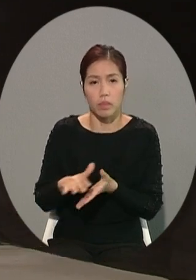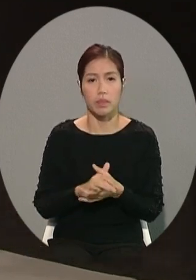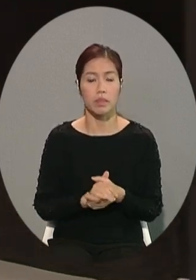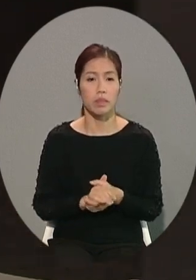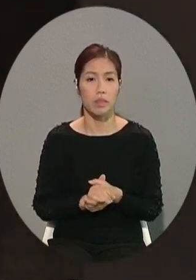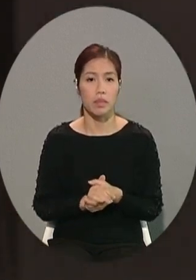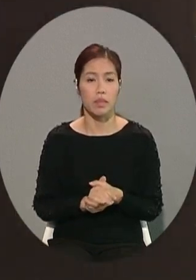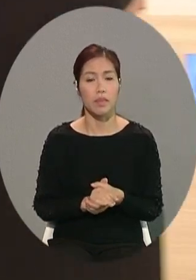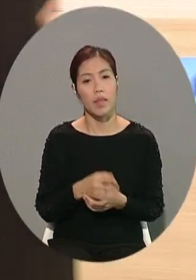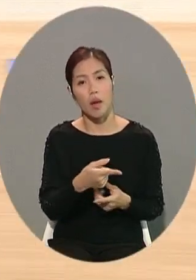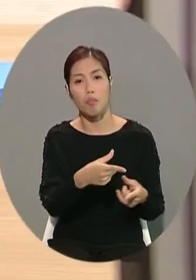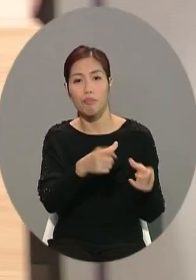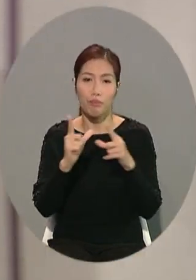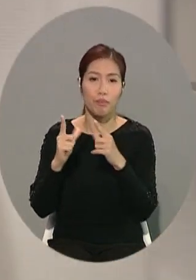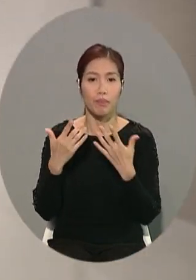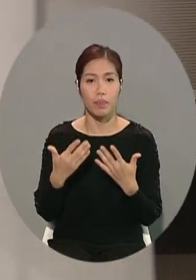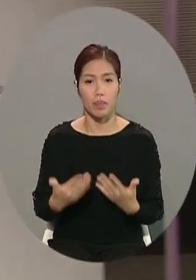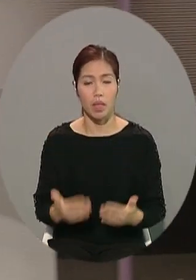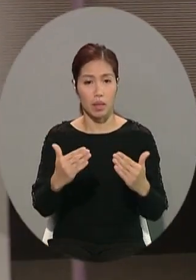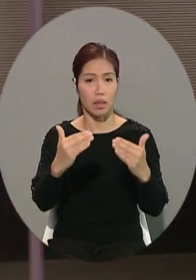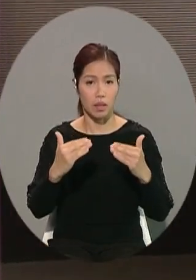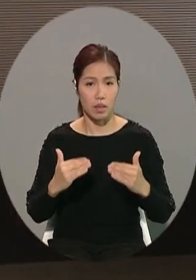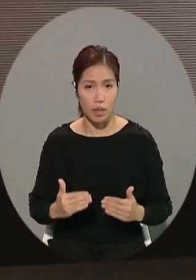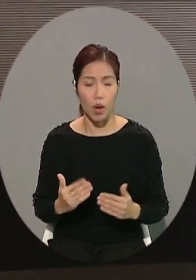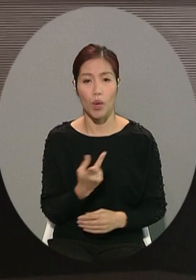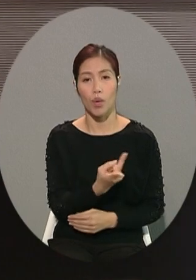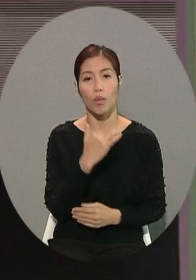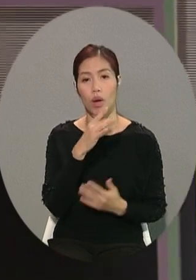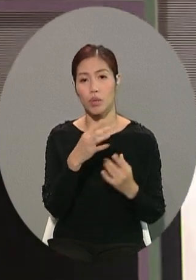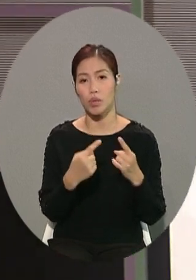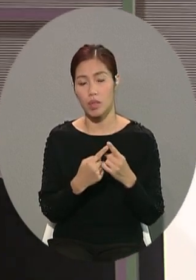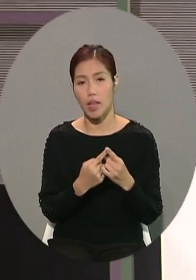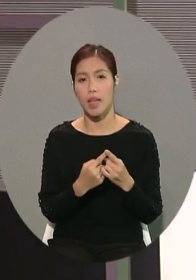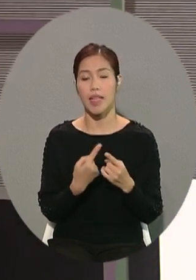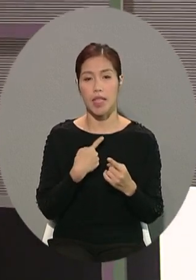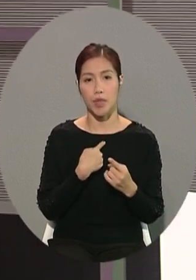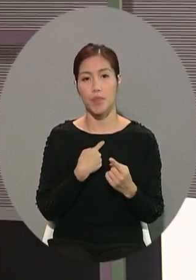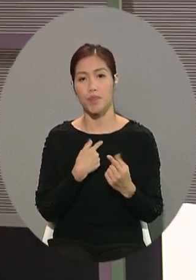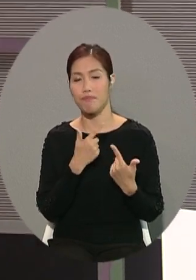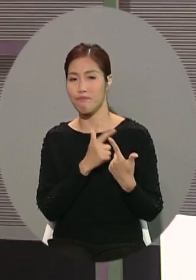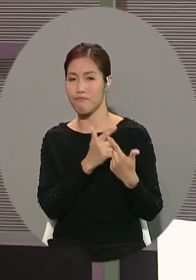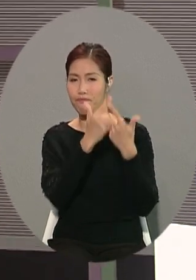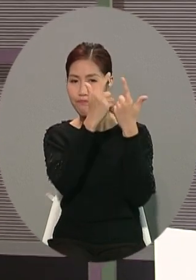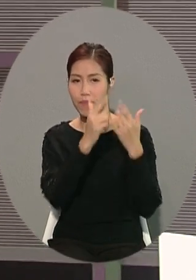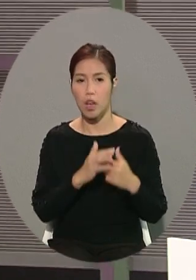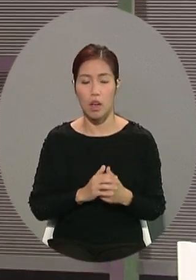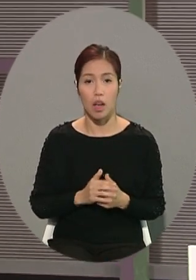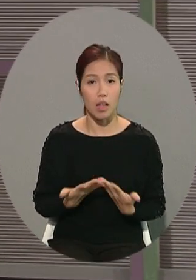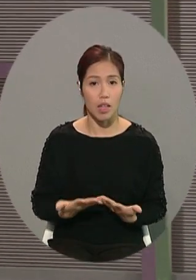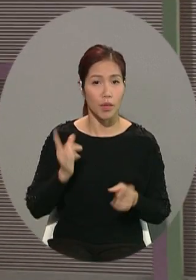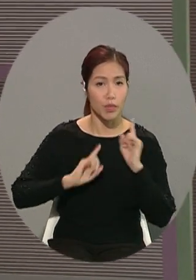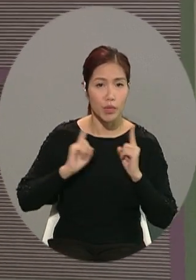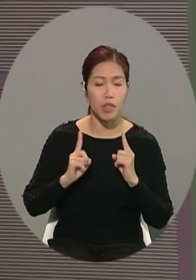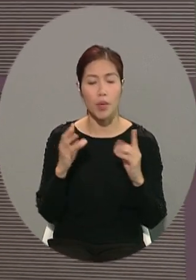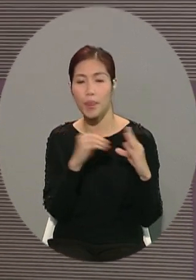各自回答完我的問題啦，咁啊，跟住呢個環節咧就係兩位候選人直接正面交鋒啊！呢個環節係自由